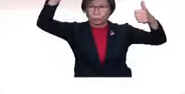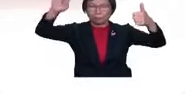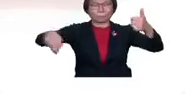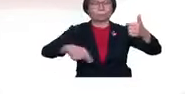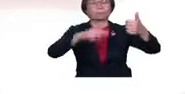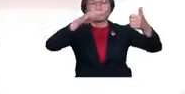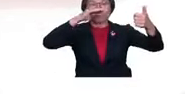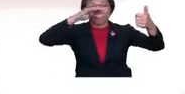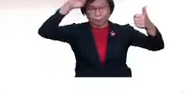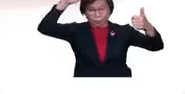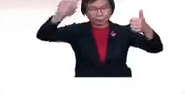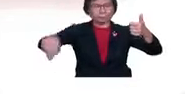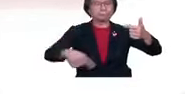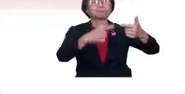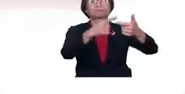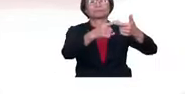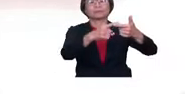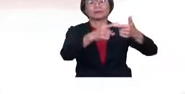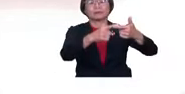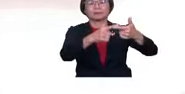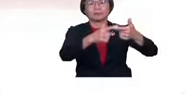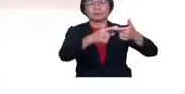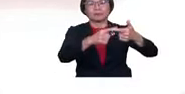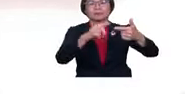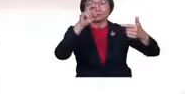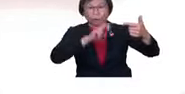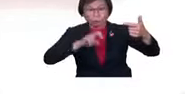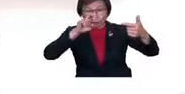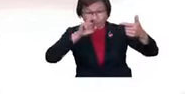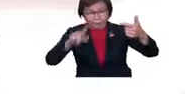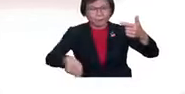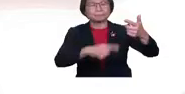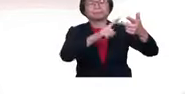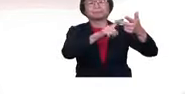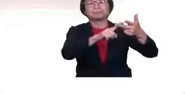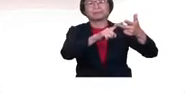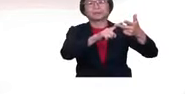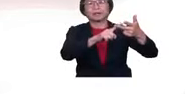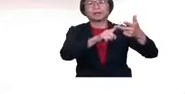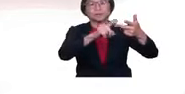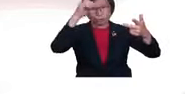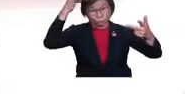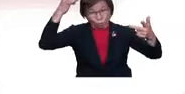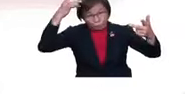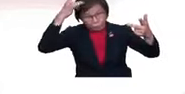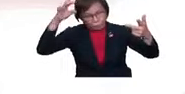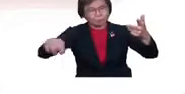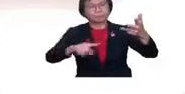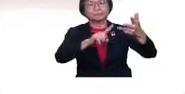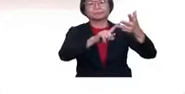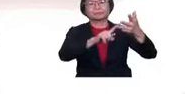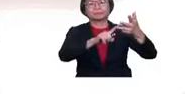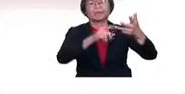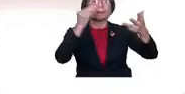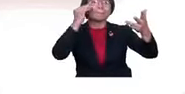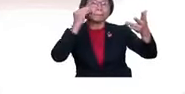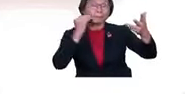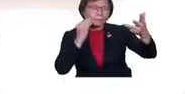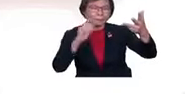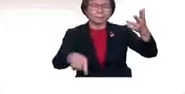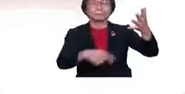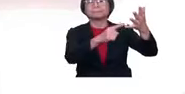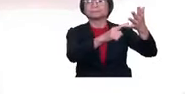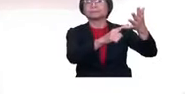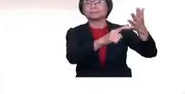Putra al-hajj chord Abdul Razak Hussein Tun Hussein onn John Doctor Made